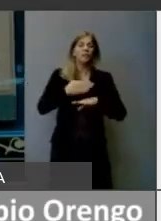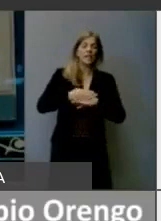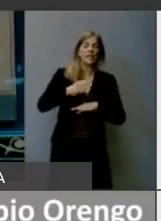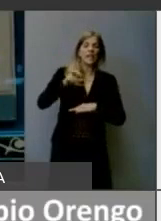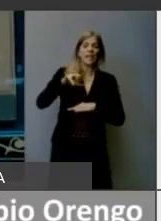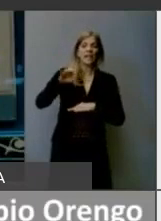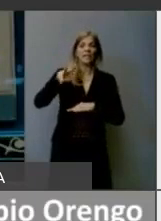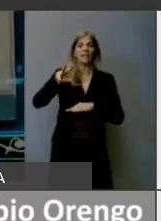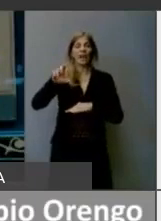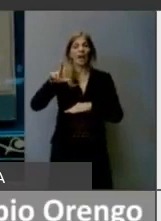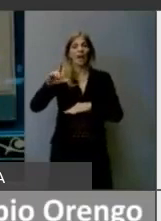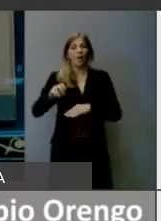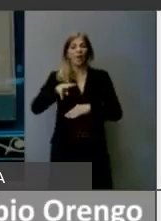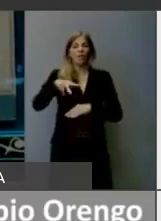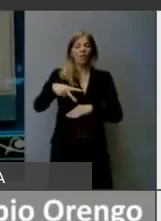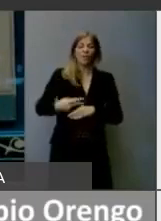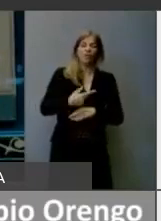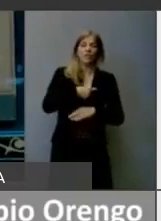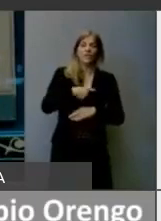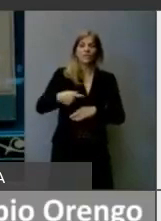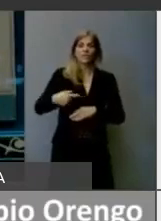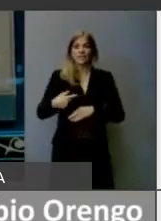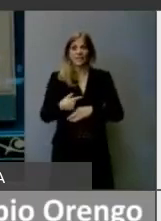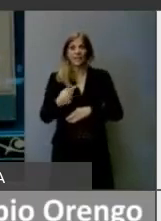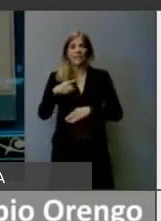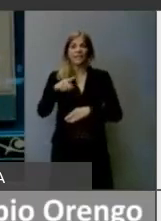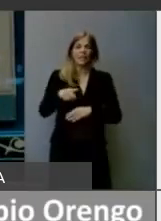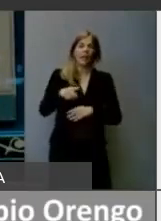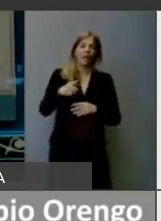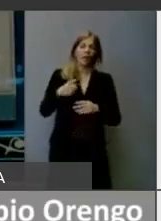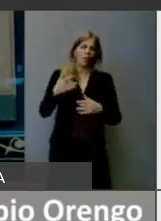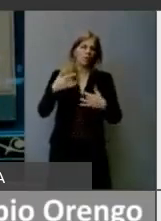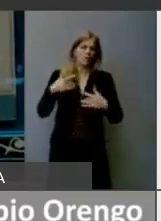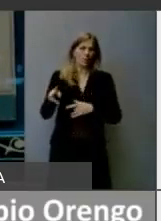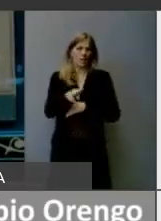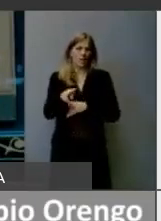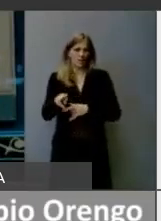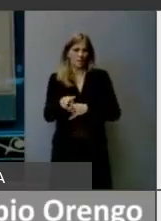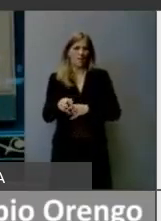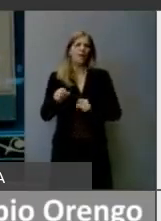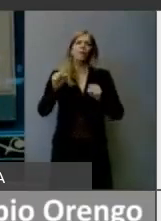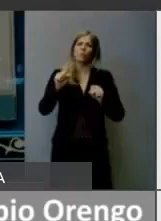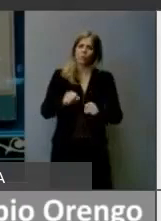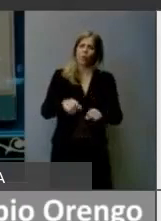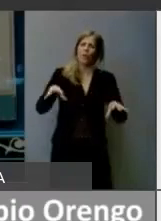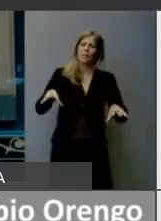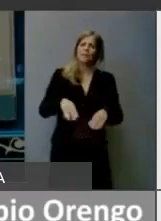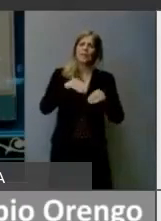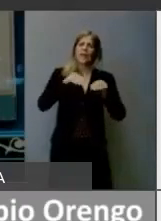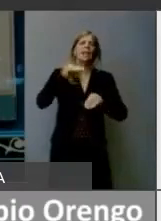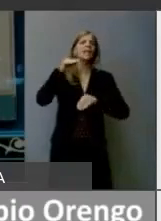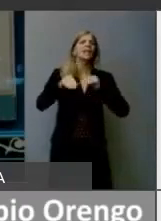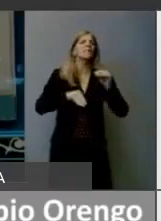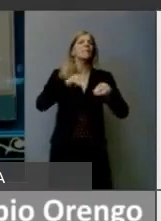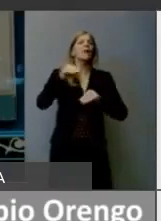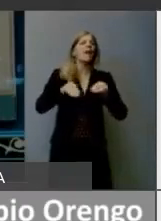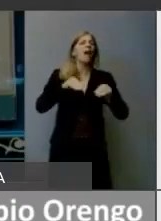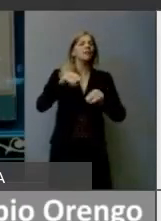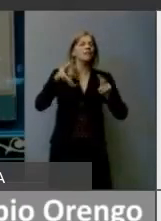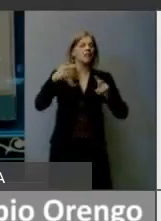vice sindaco che darà il parere della giunta, iniziamo l'interpellanza appunto da